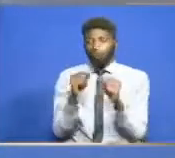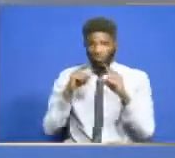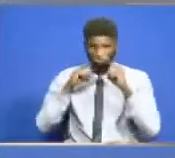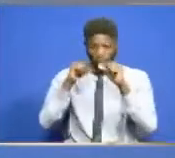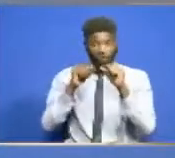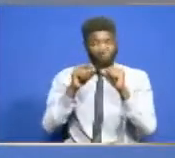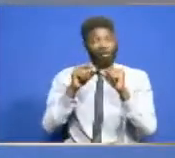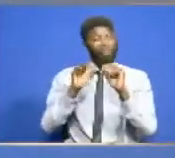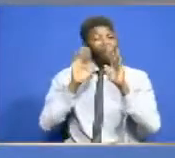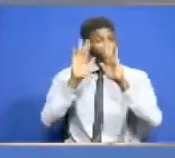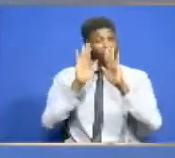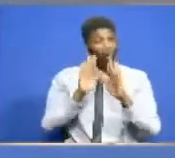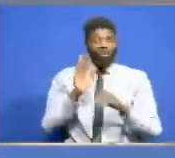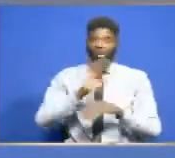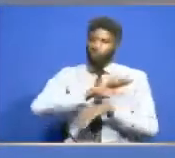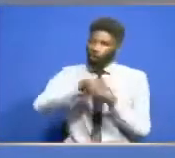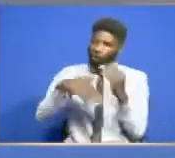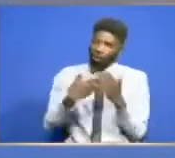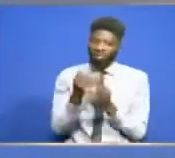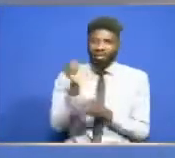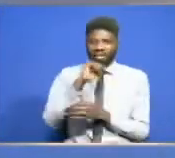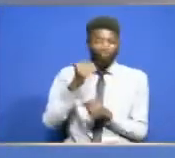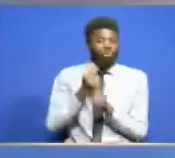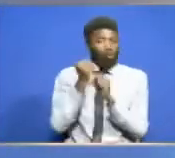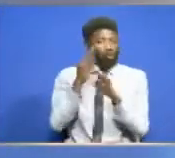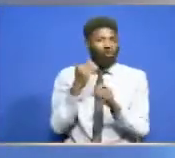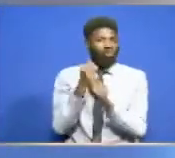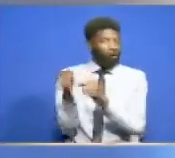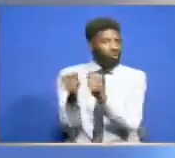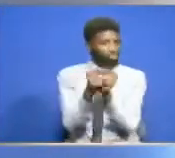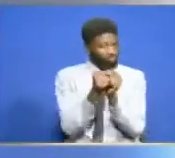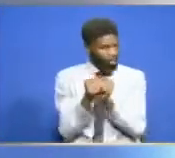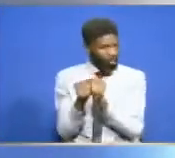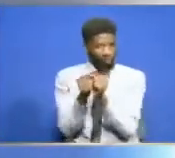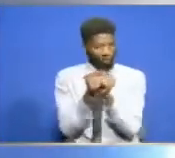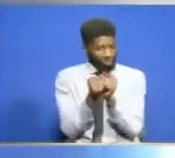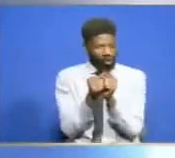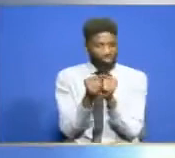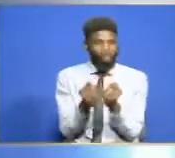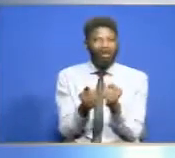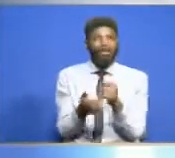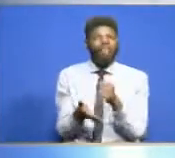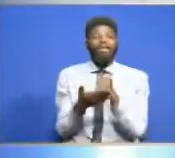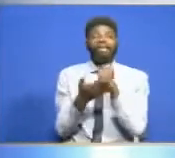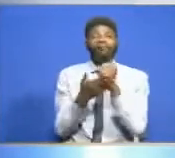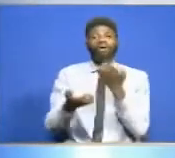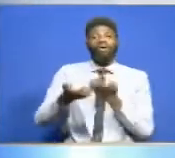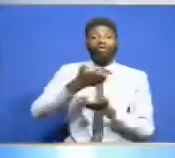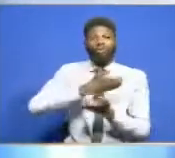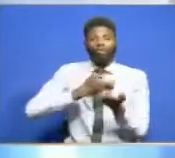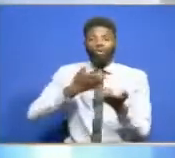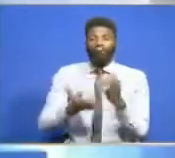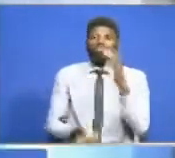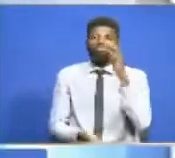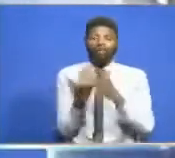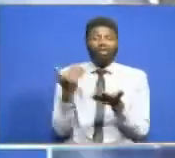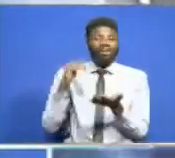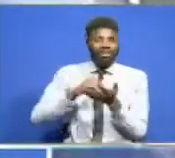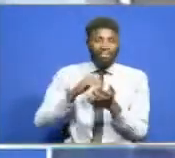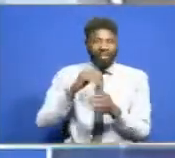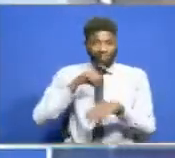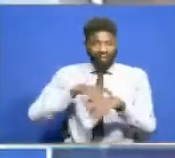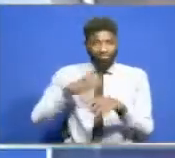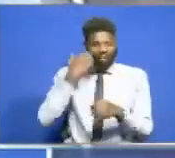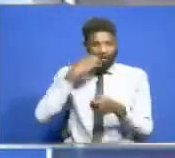wadau wote kushirikiana katika utekelezaji wa mipango ya kufufua uchumi kufuatia janga hilo. Haya yanajiri huku baadhi